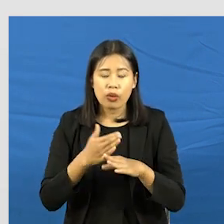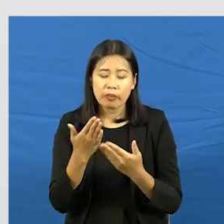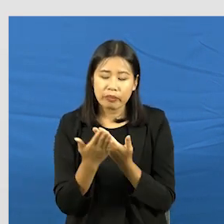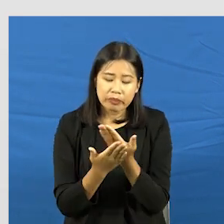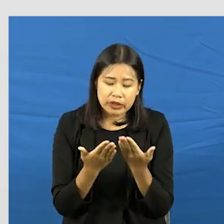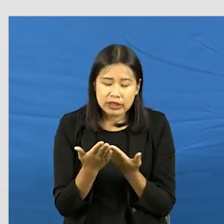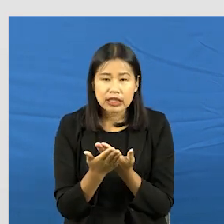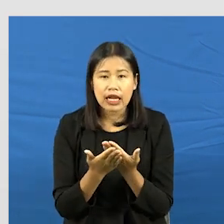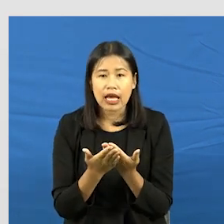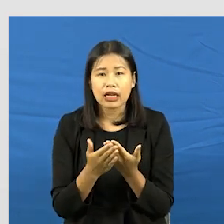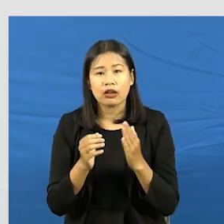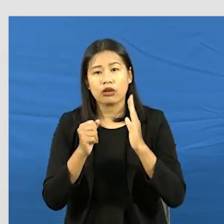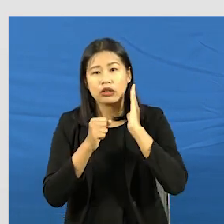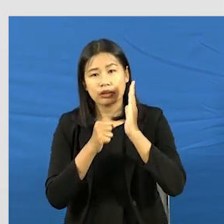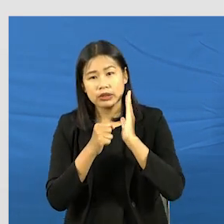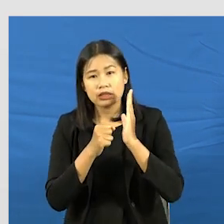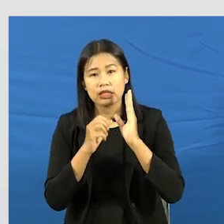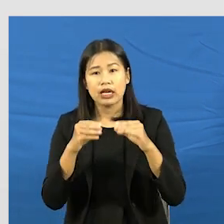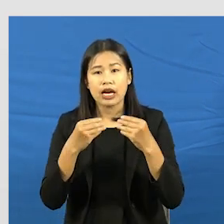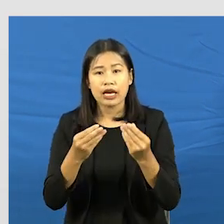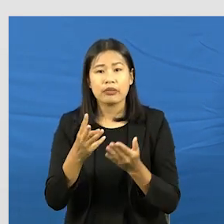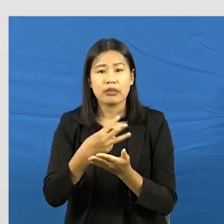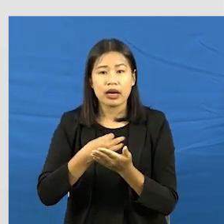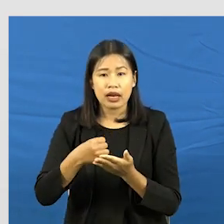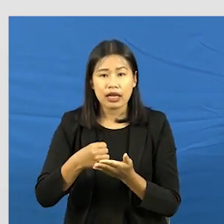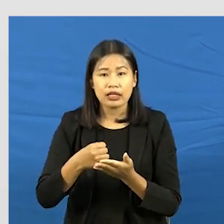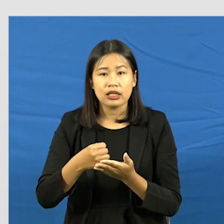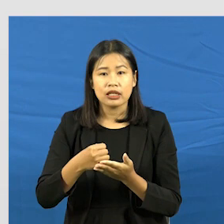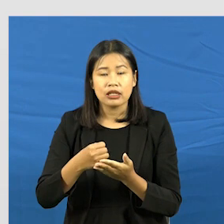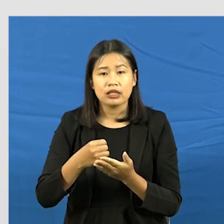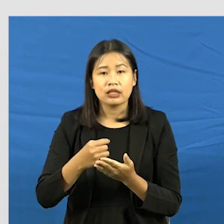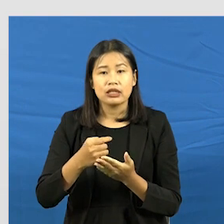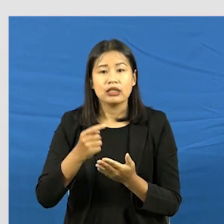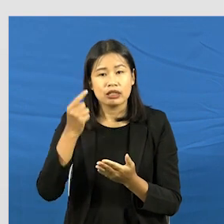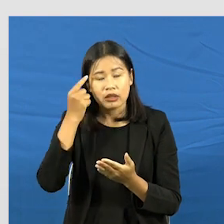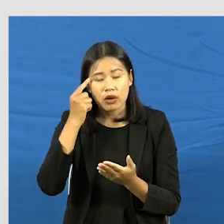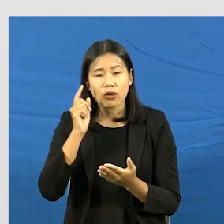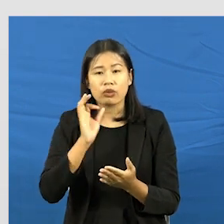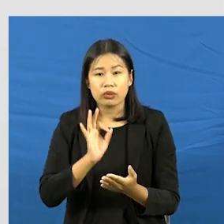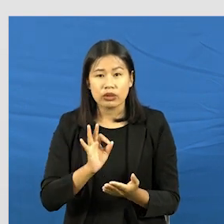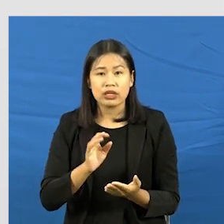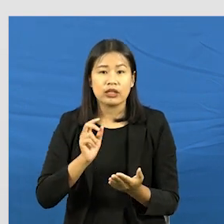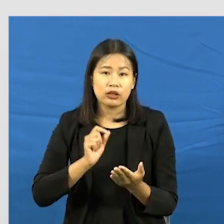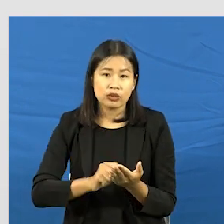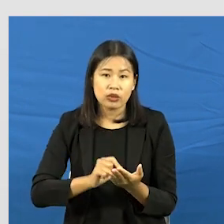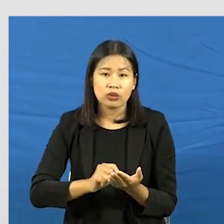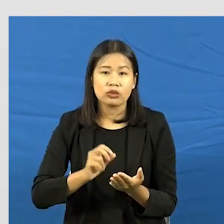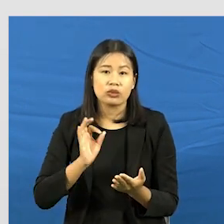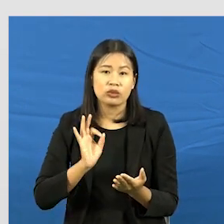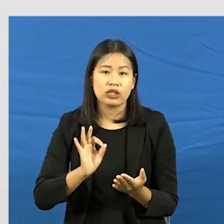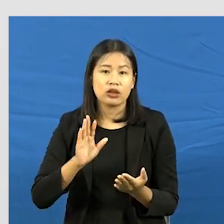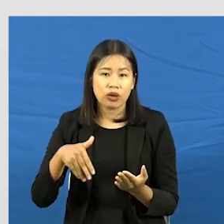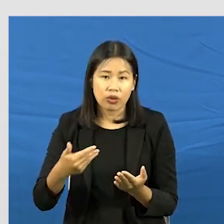ให้มหาวิทยาลัยเห็นชอบตามลำดับชั้นนะครับจึงจะสามารถดำเนินการได้นะครับ